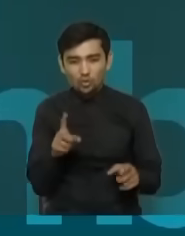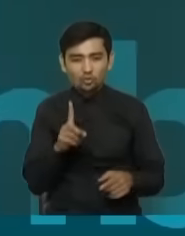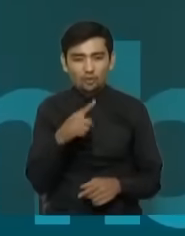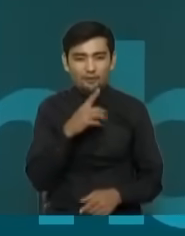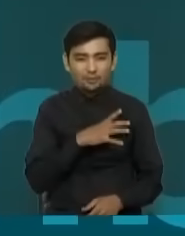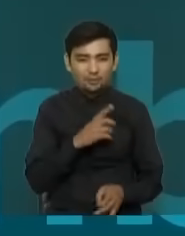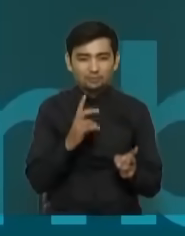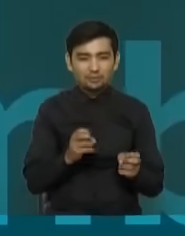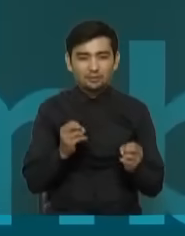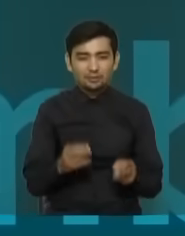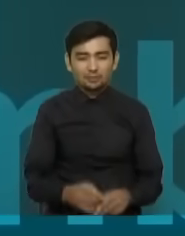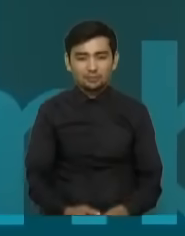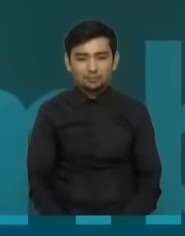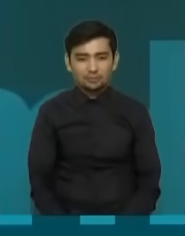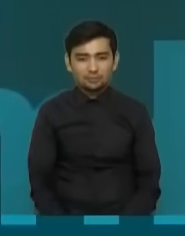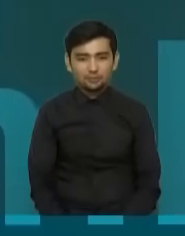дейді?